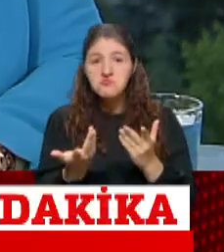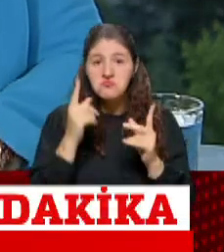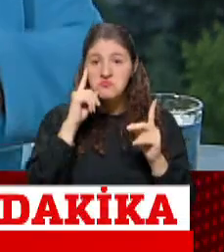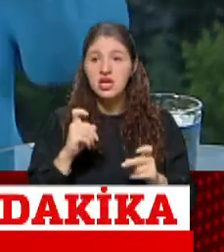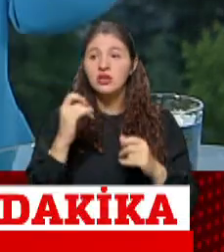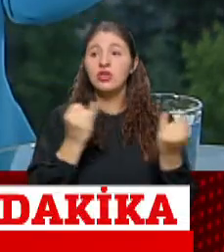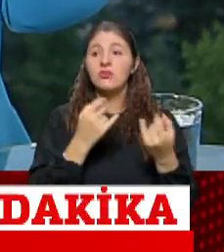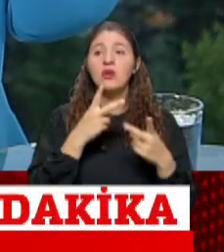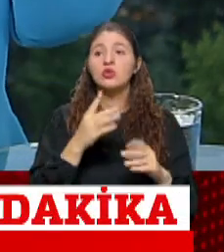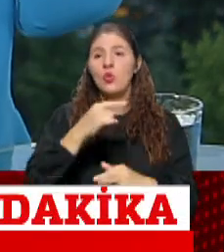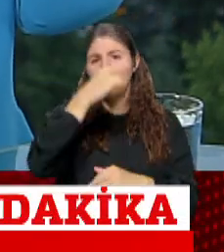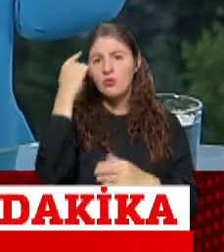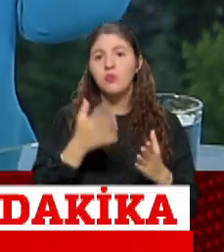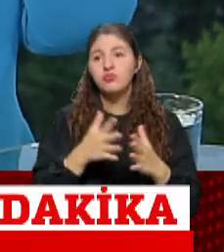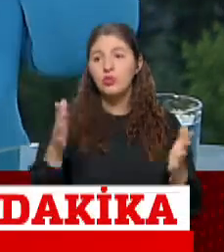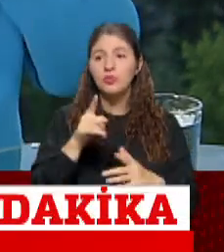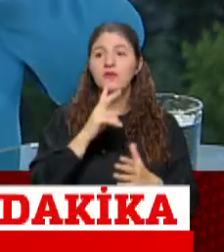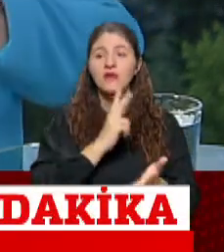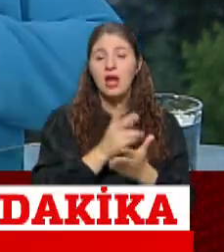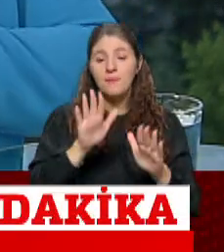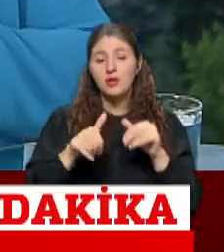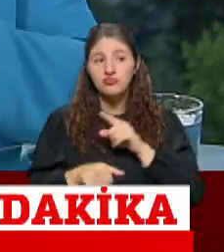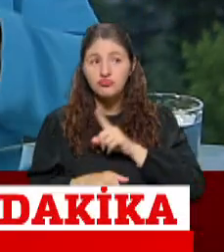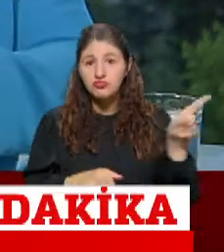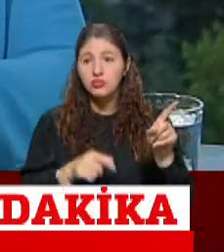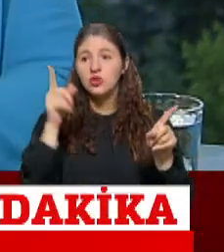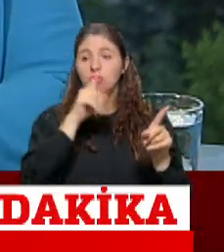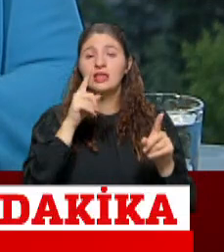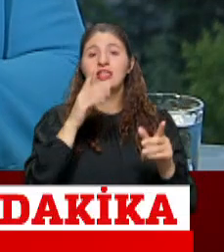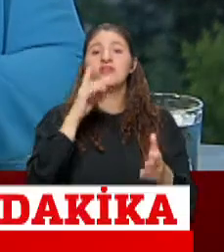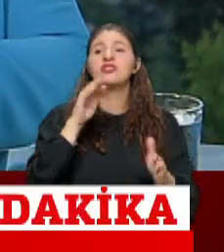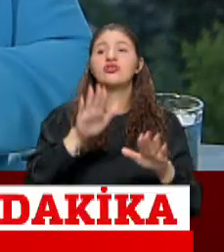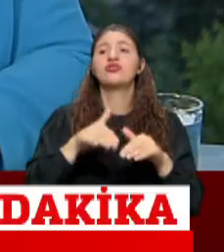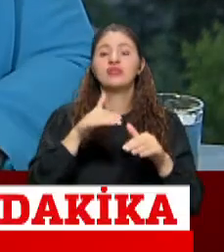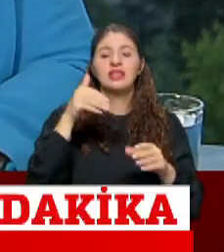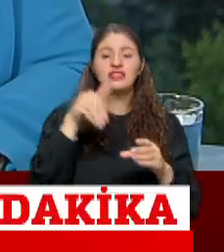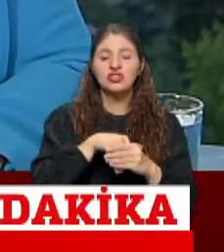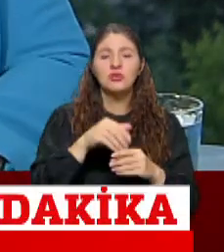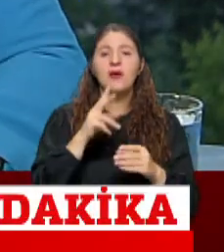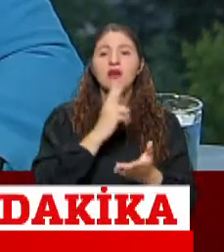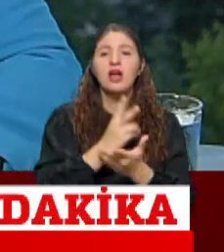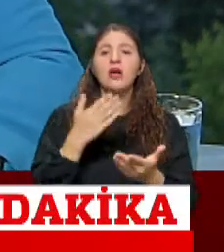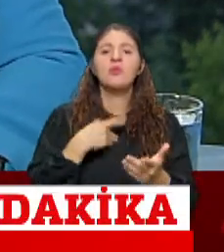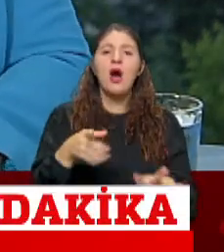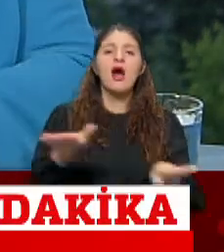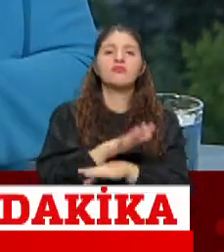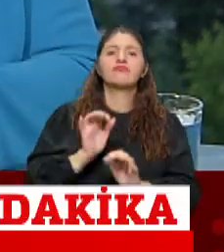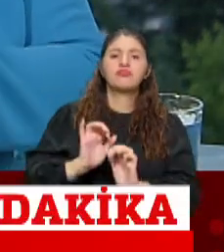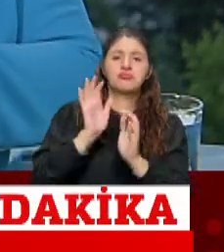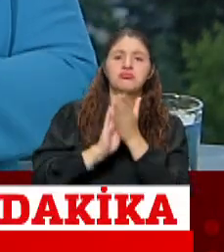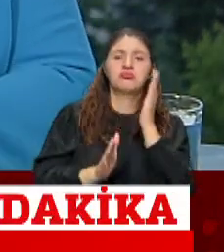tartışmasını açması çok olası. Bu kararı meclis alacağı için seçim kararını bunun da üzerine kapatmış oluruz diyorlar.